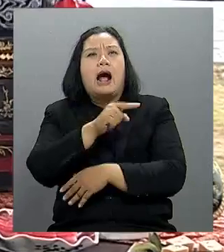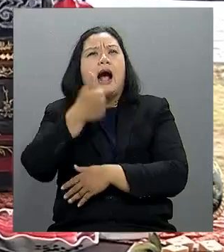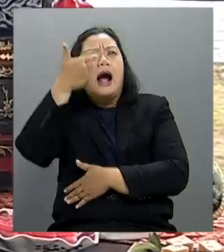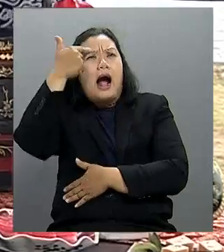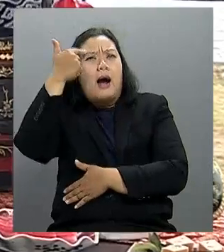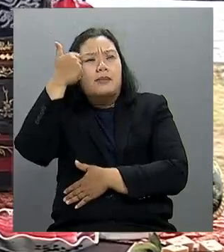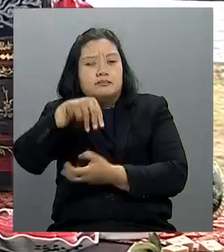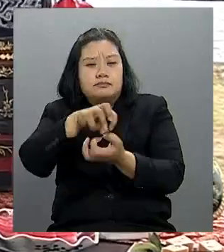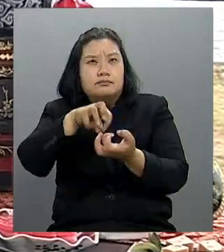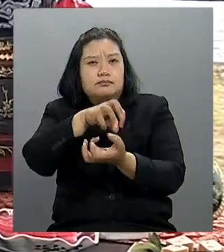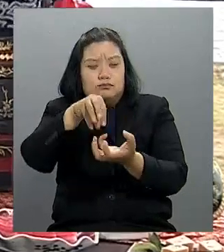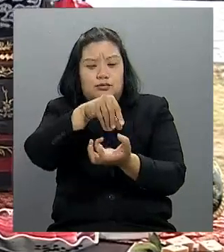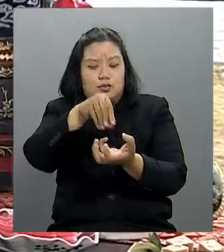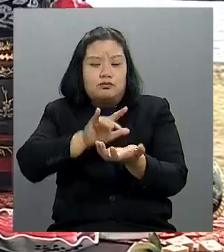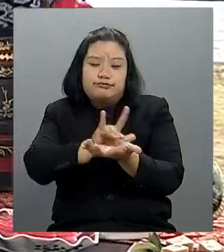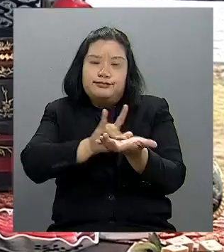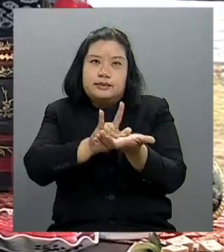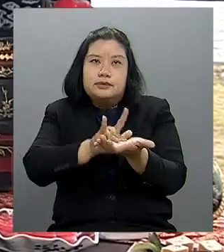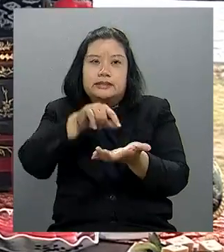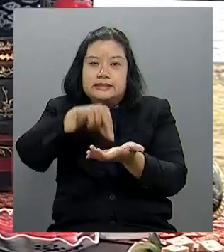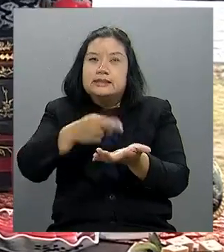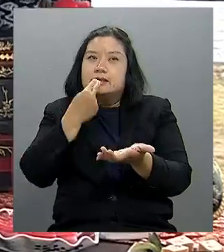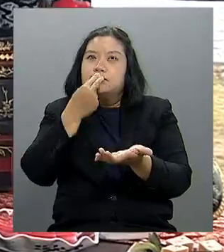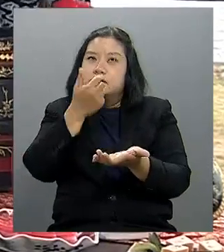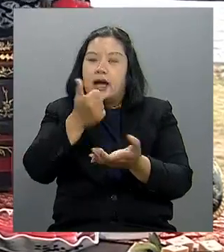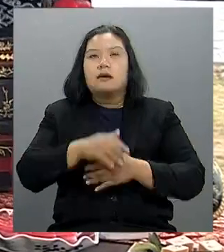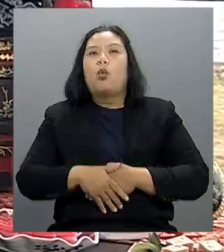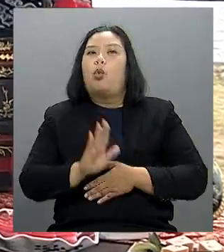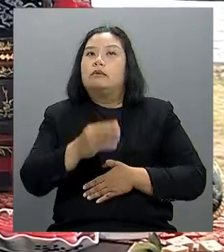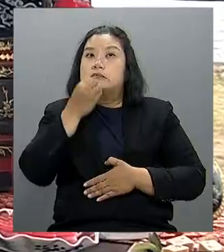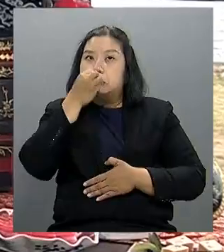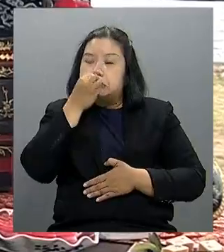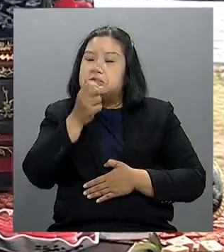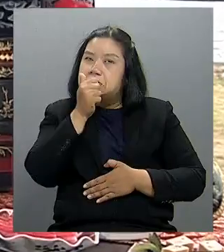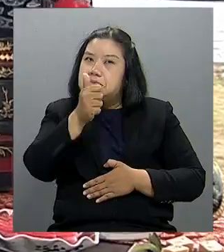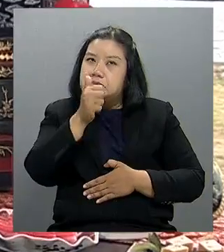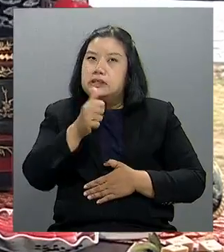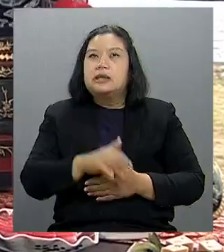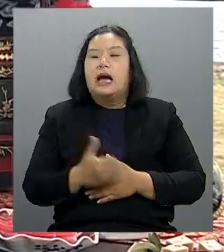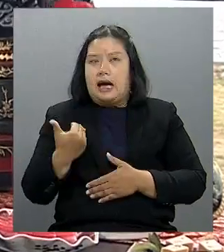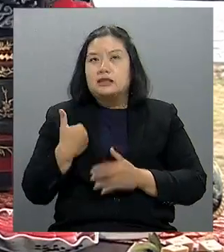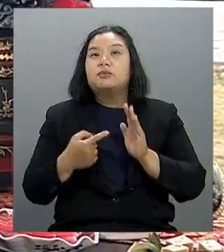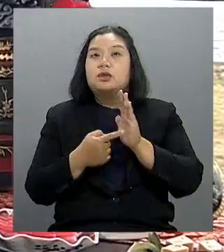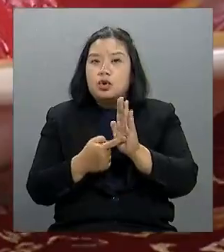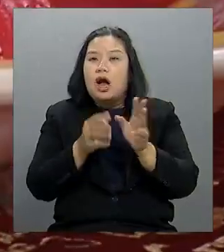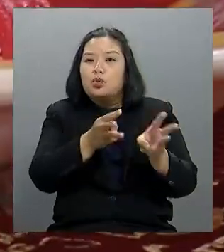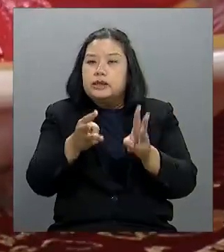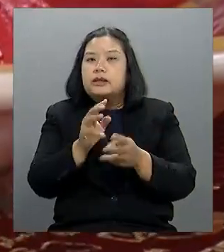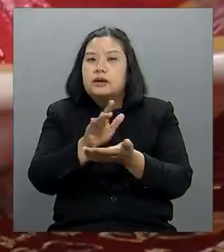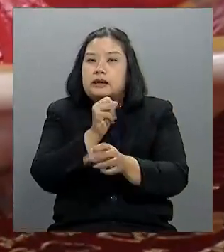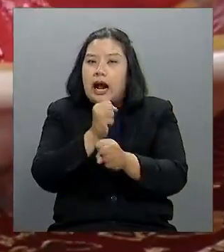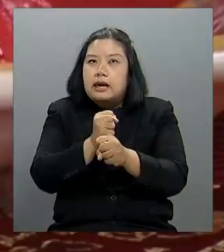ต่อเลยครับ ครับอันนี้เนี่ยอันนี้คือขนมมงคลนะครับที่เดี๋ยวก็จะมีเรื่องของการสาธิตให้ชมนิดหน่อยนะครับเราเรียกอ่างกู